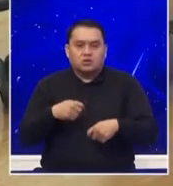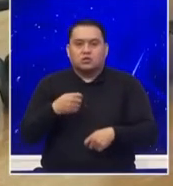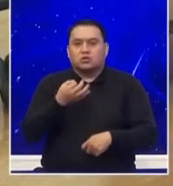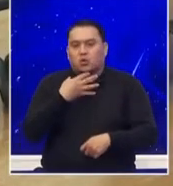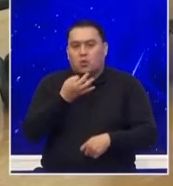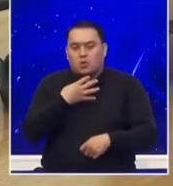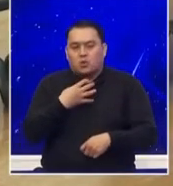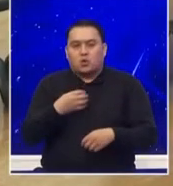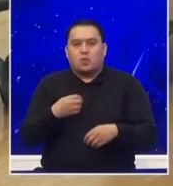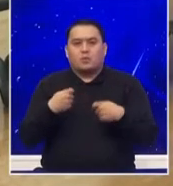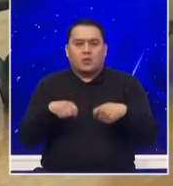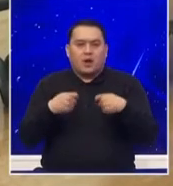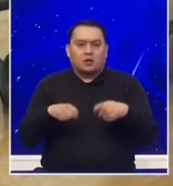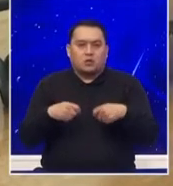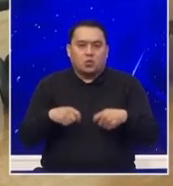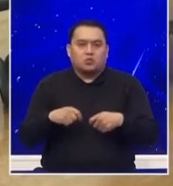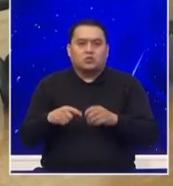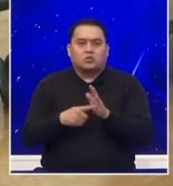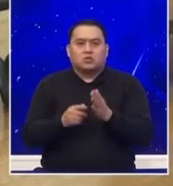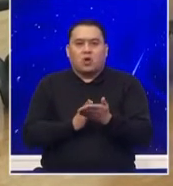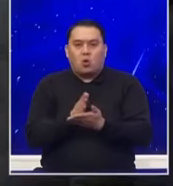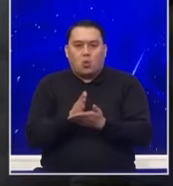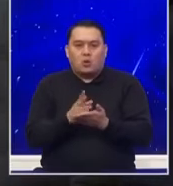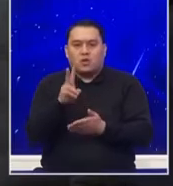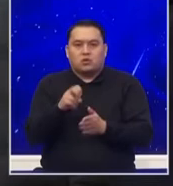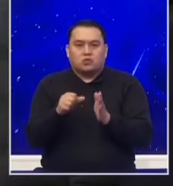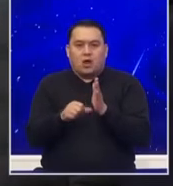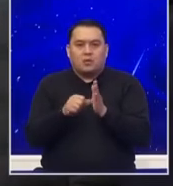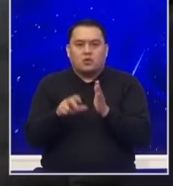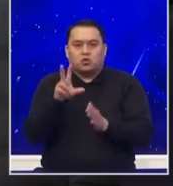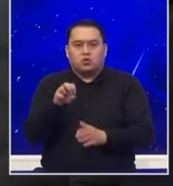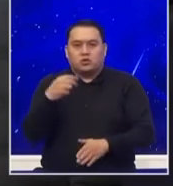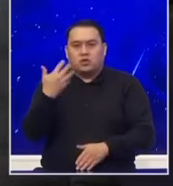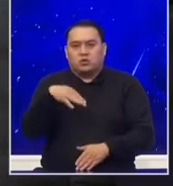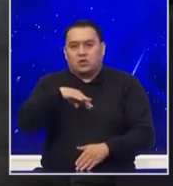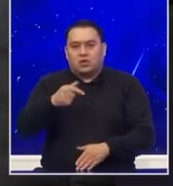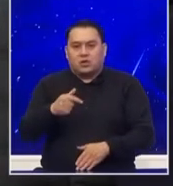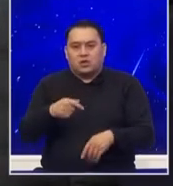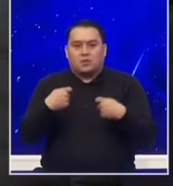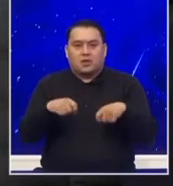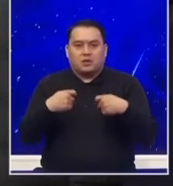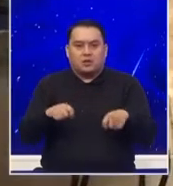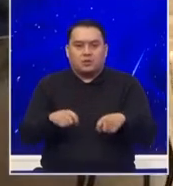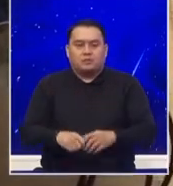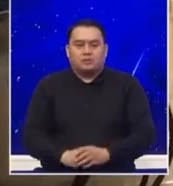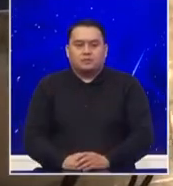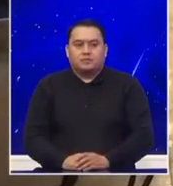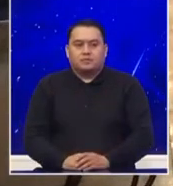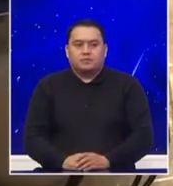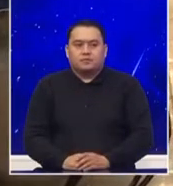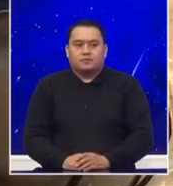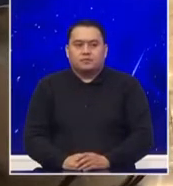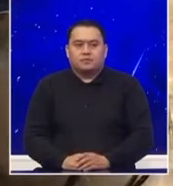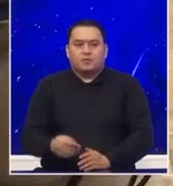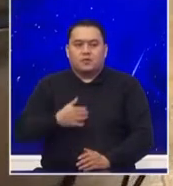ондығын қандай қиын жағдайда да 7 категория бойынша 260-350 теңгеден шығарып жатырмыз. Мына тауық